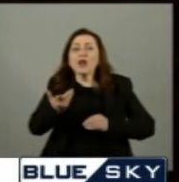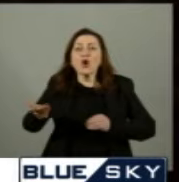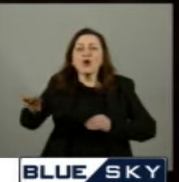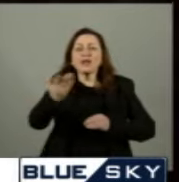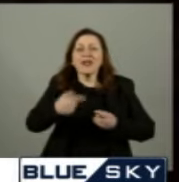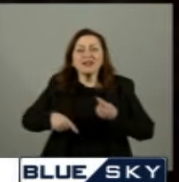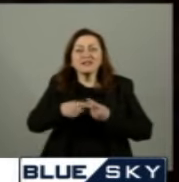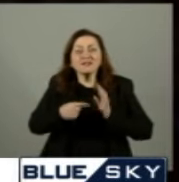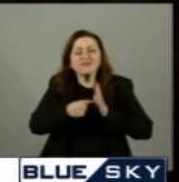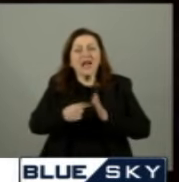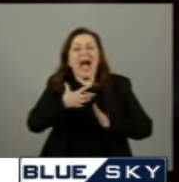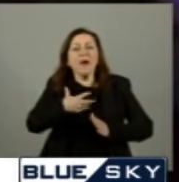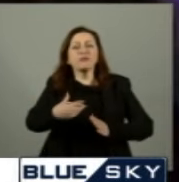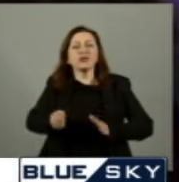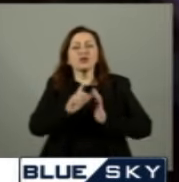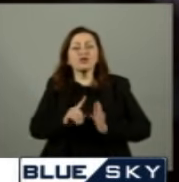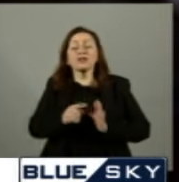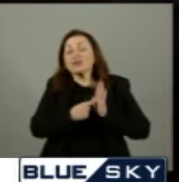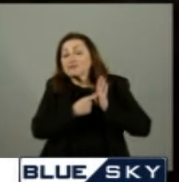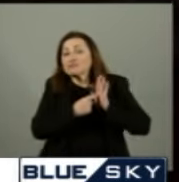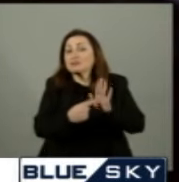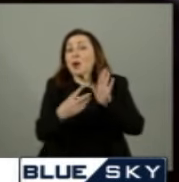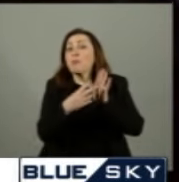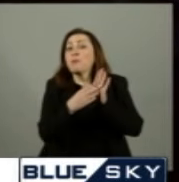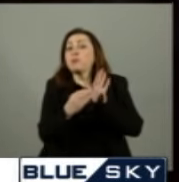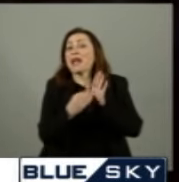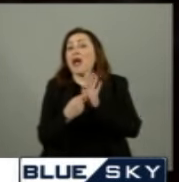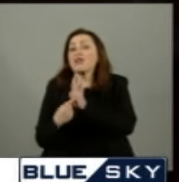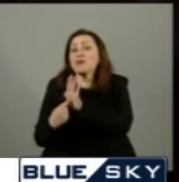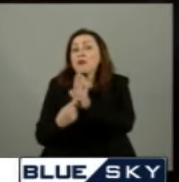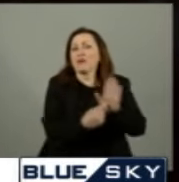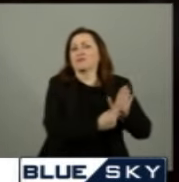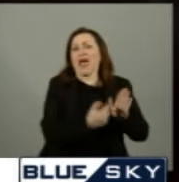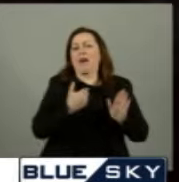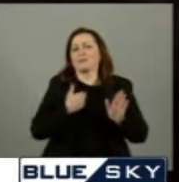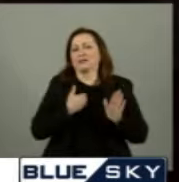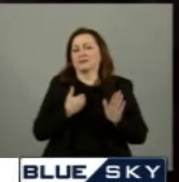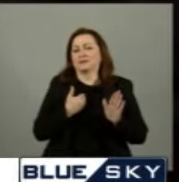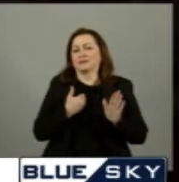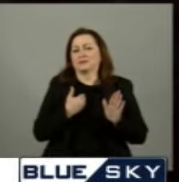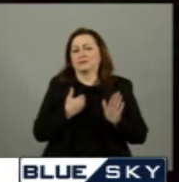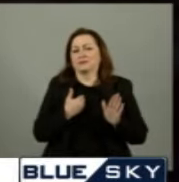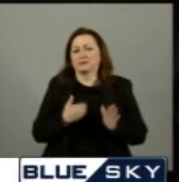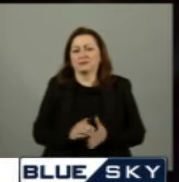της με το παράδειγμα και τη δράση του, αλλά με το παράδειγμα πάνω απ' όλα.